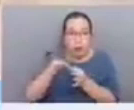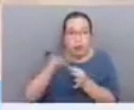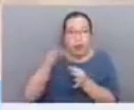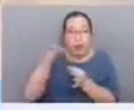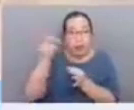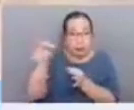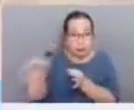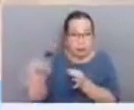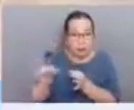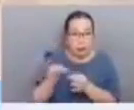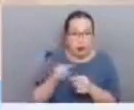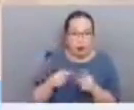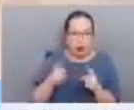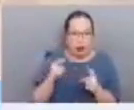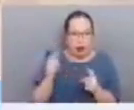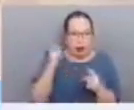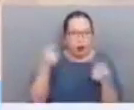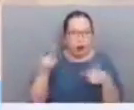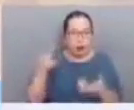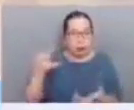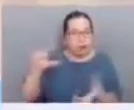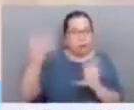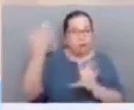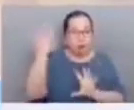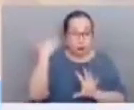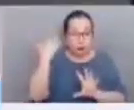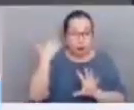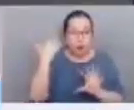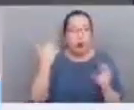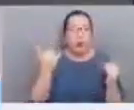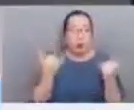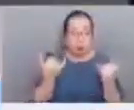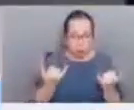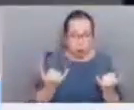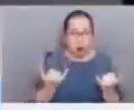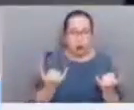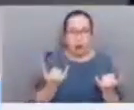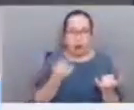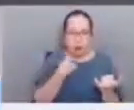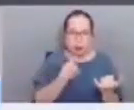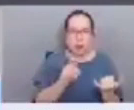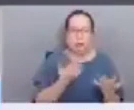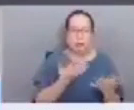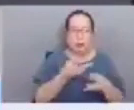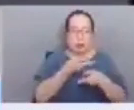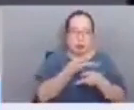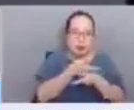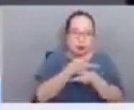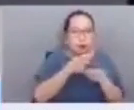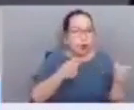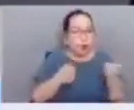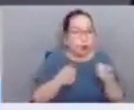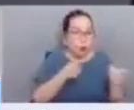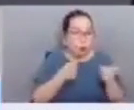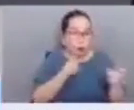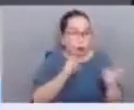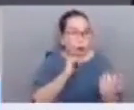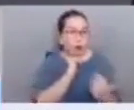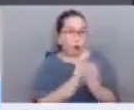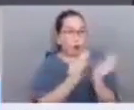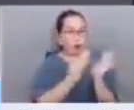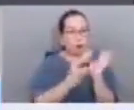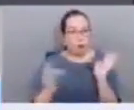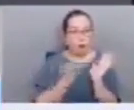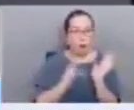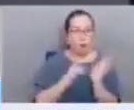ito? Ah, maganda rin to, Yusek Rocky. Alam mo, napansin din namin. May mga teachers, marami sa mga